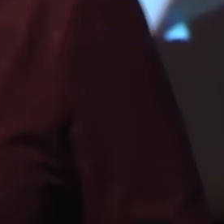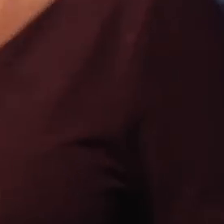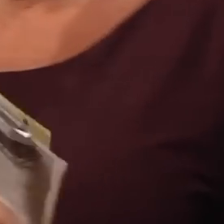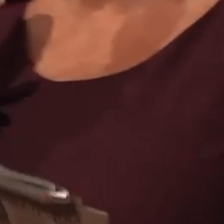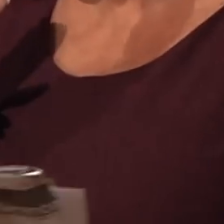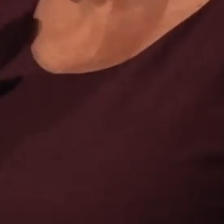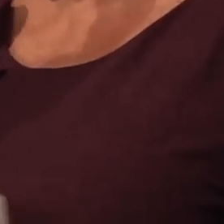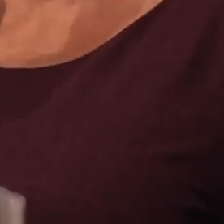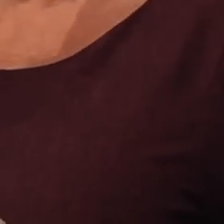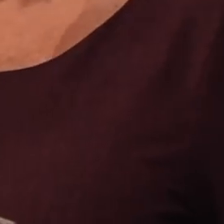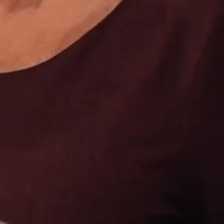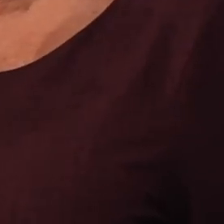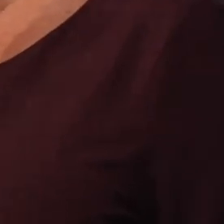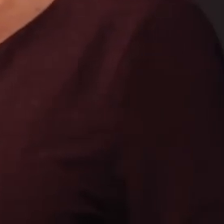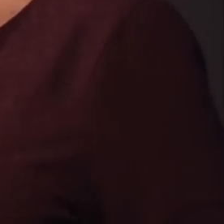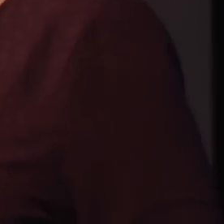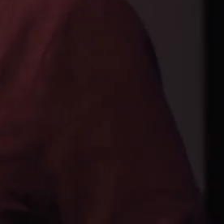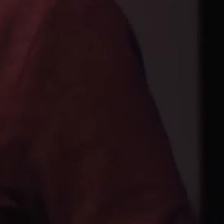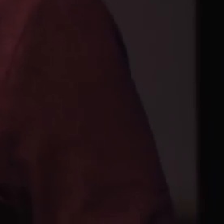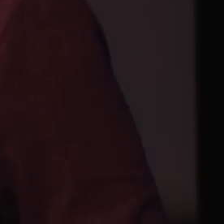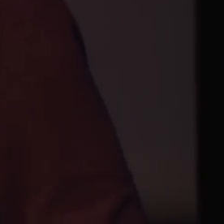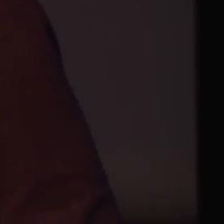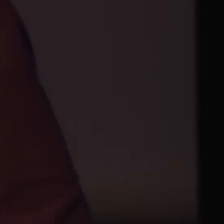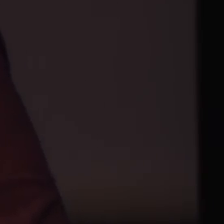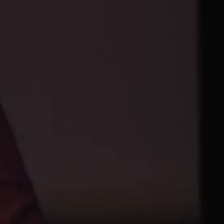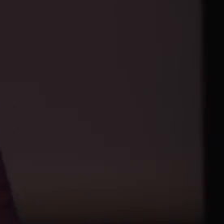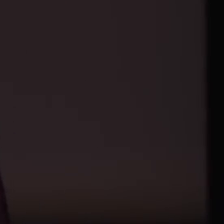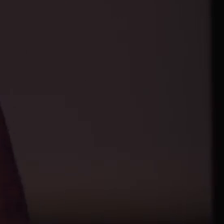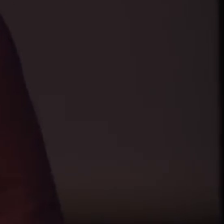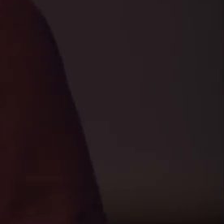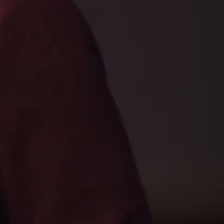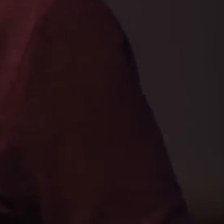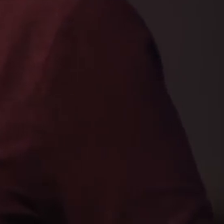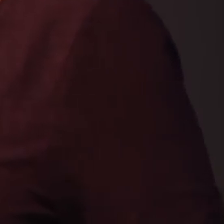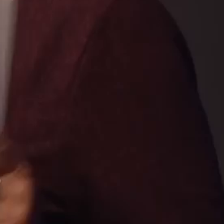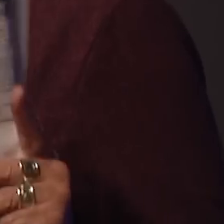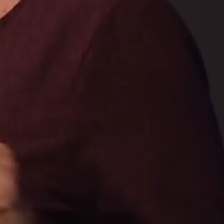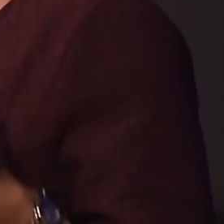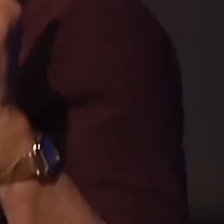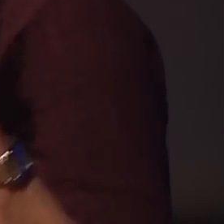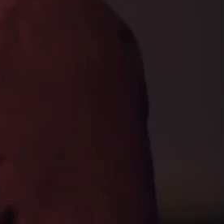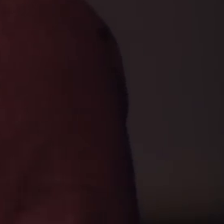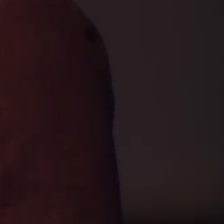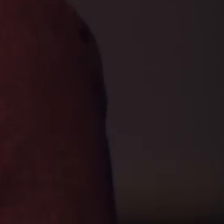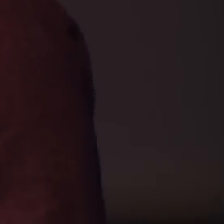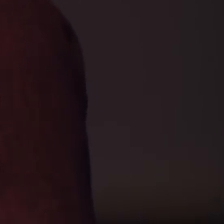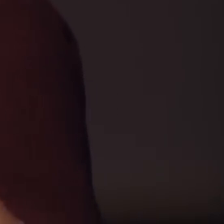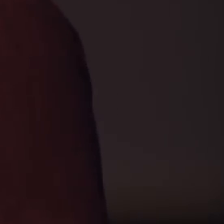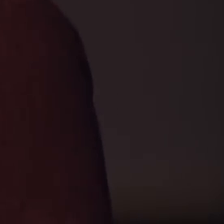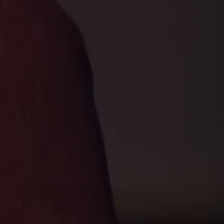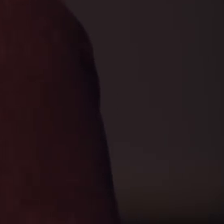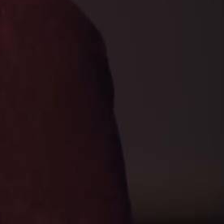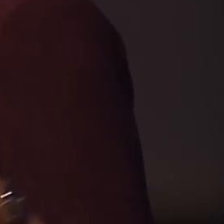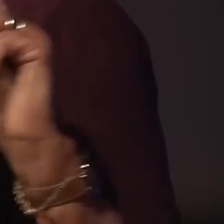Sauvageau. Donc, ça, c'est pour la semaine prochaine. Vous pouvez réserver à partir de demain. Il reste encore des places. Et je vous rappelle